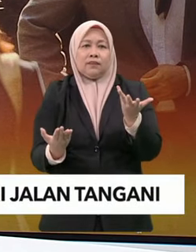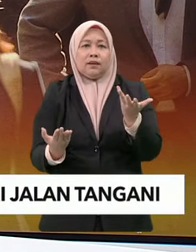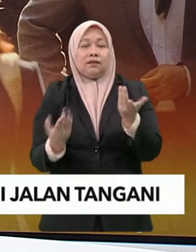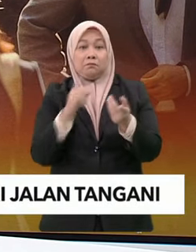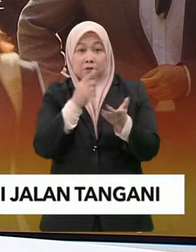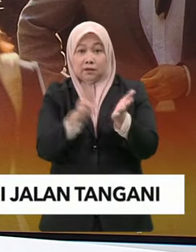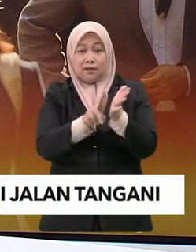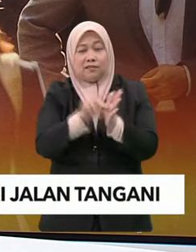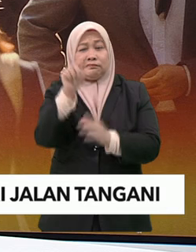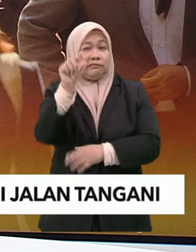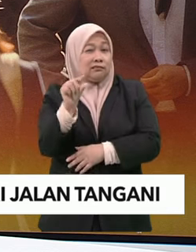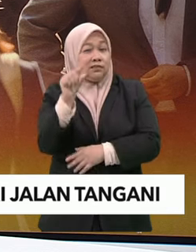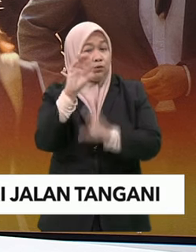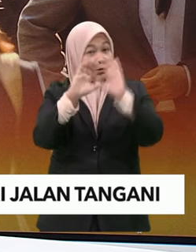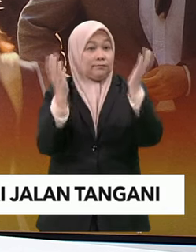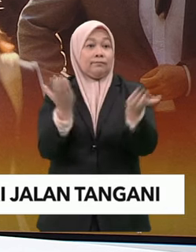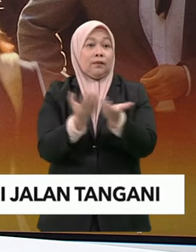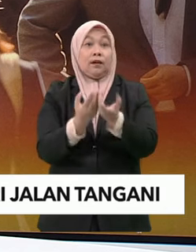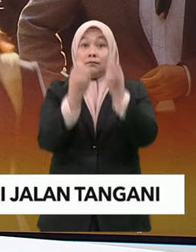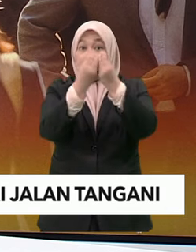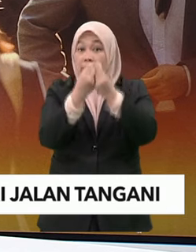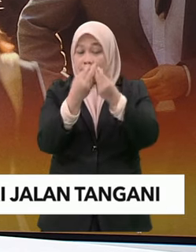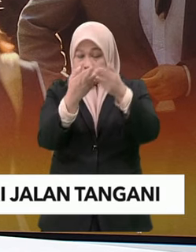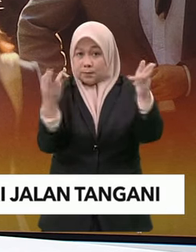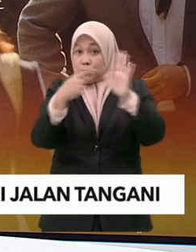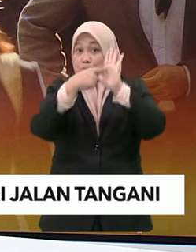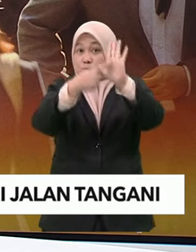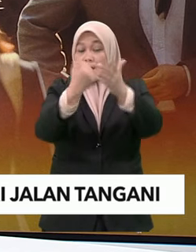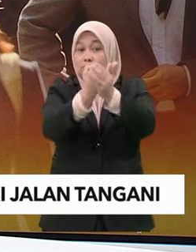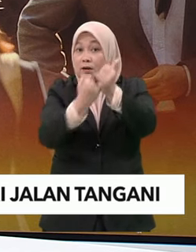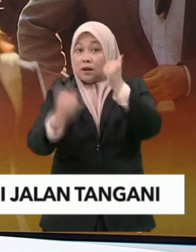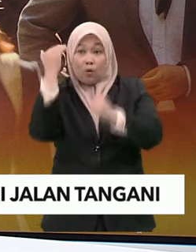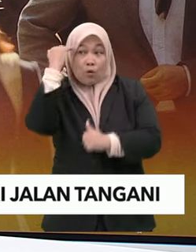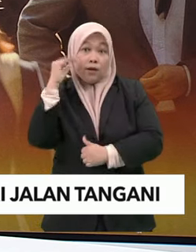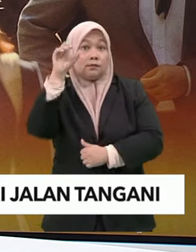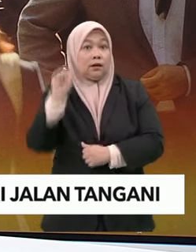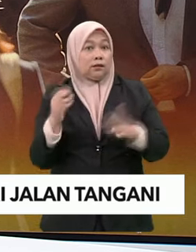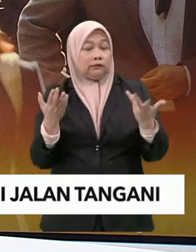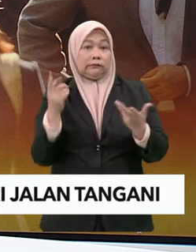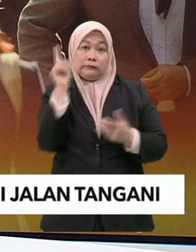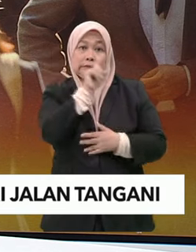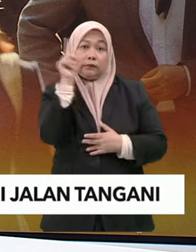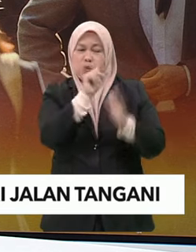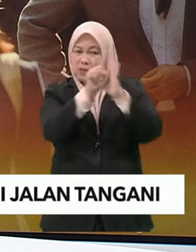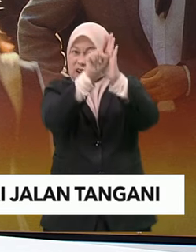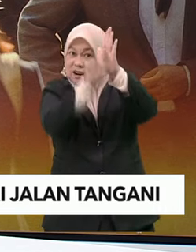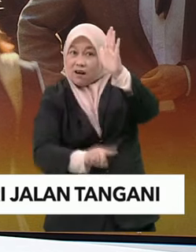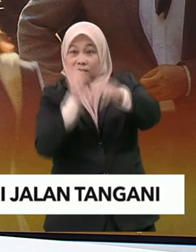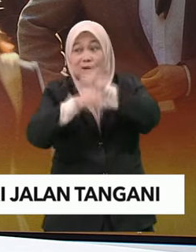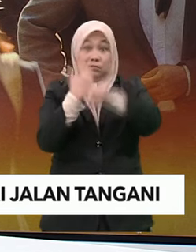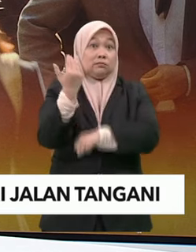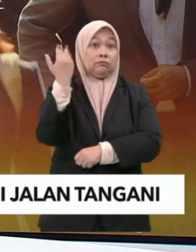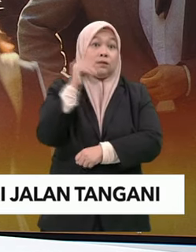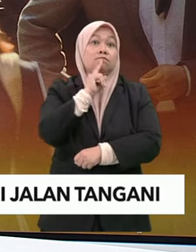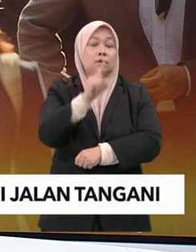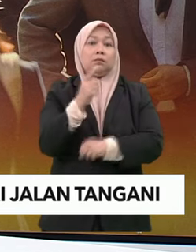merekodkan kadar terendah di dunia data Rasmi menunjukkan kadar kelahiran di Korea Selatan jatuh ke paras terendah tahun lalu